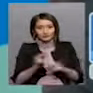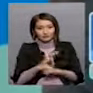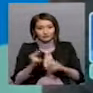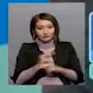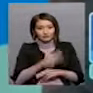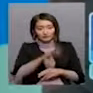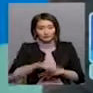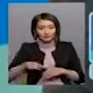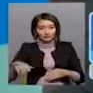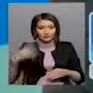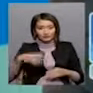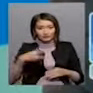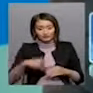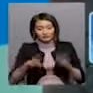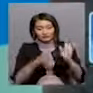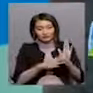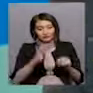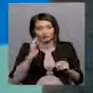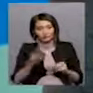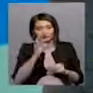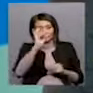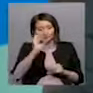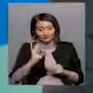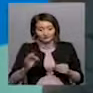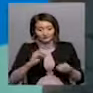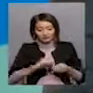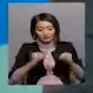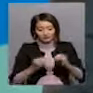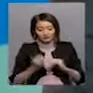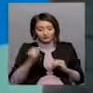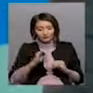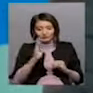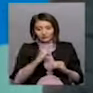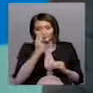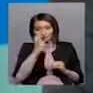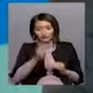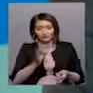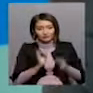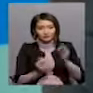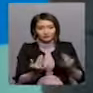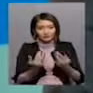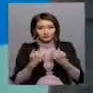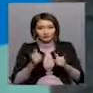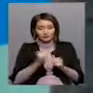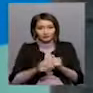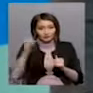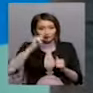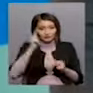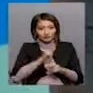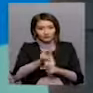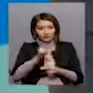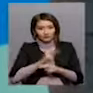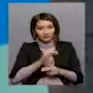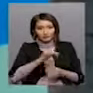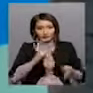составляет 38,4%. Для решения данной проблемы будут пересмотрены квалификационные требования, методы обучения, система